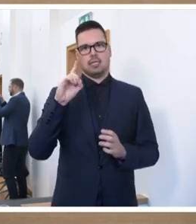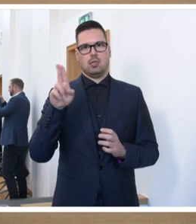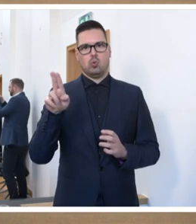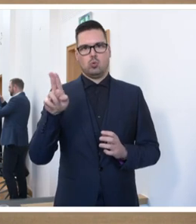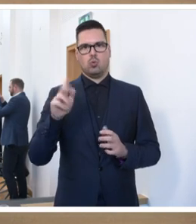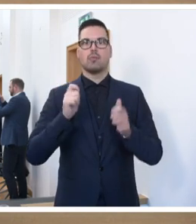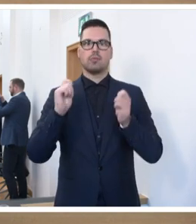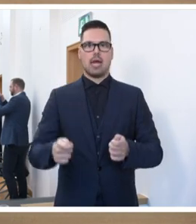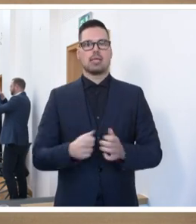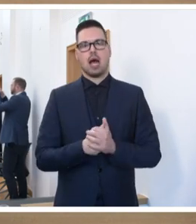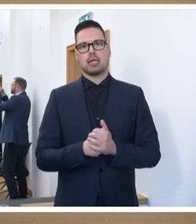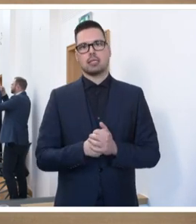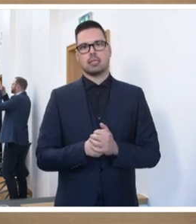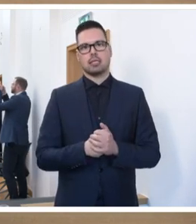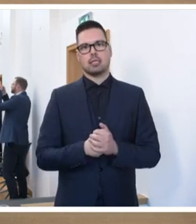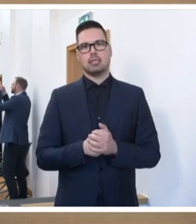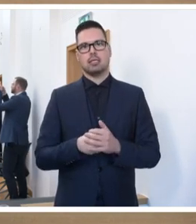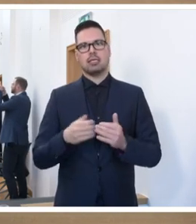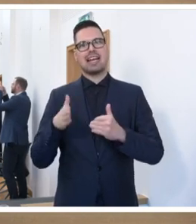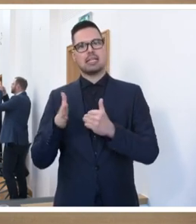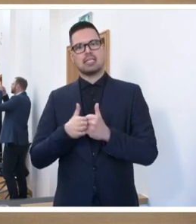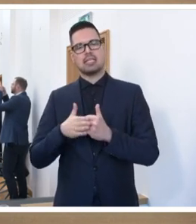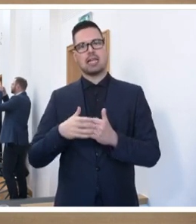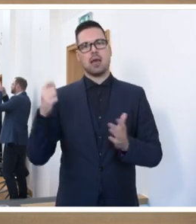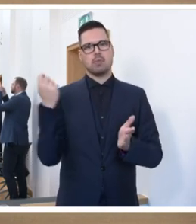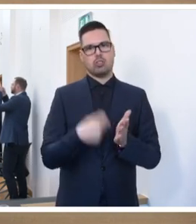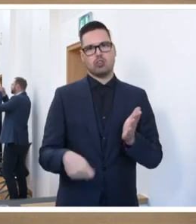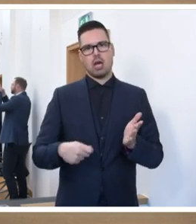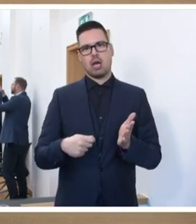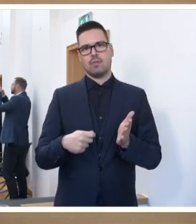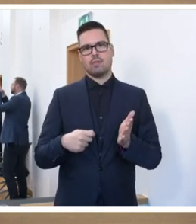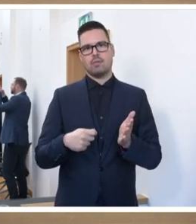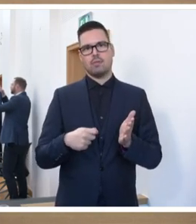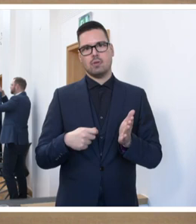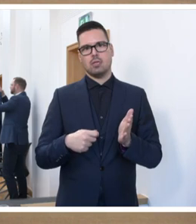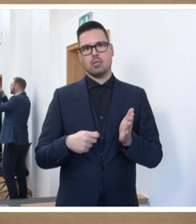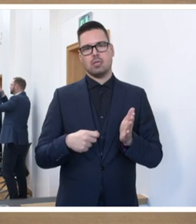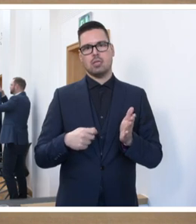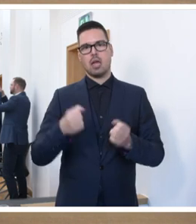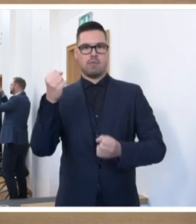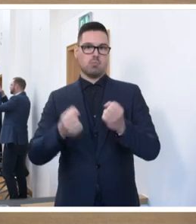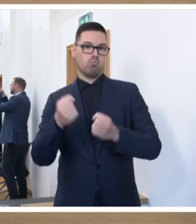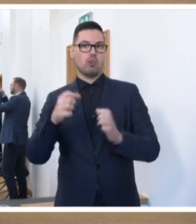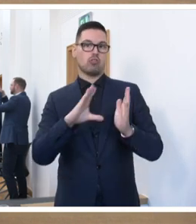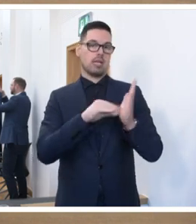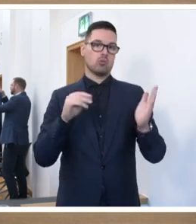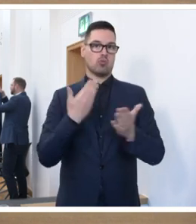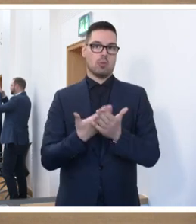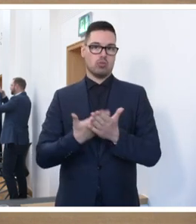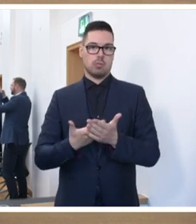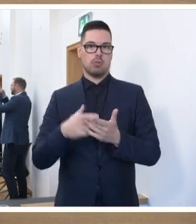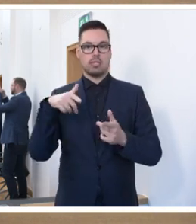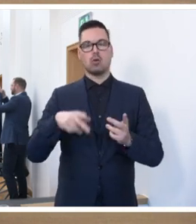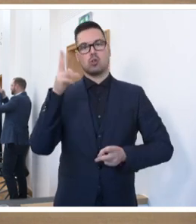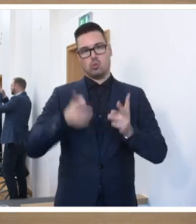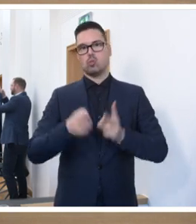dem Antrag als Nebenstrafe die Entziehung der Fahrerlaubnis für ein wirksames Mittel definiert. Und wir regen auch hier bei der Justiz